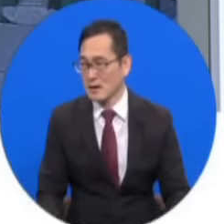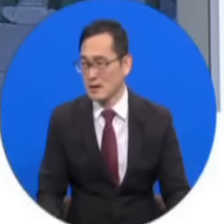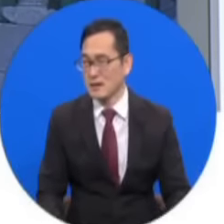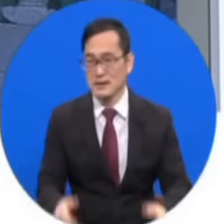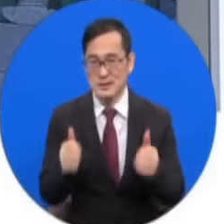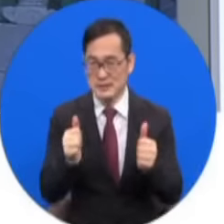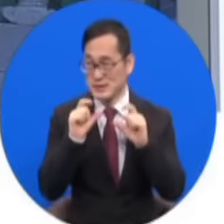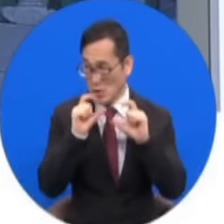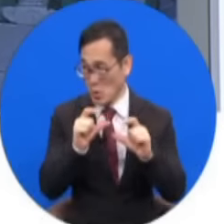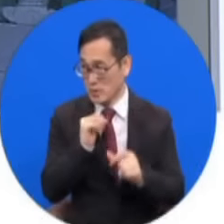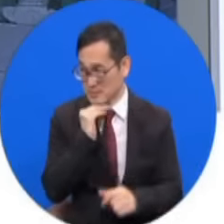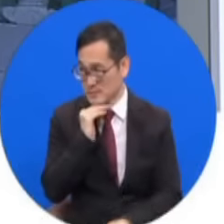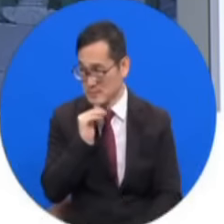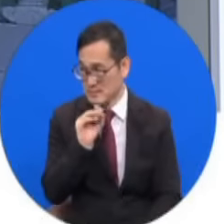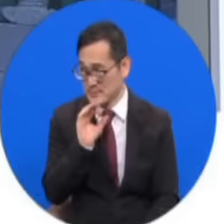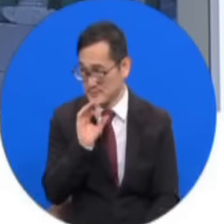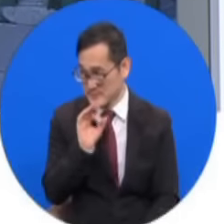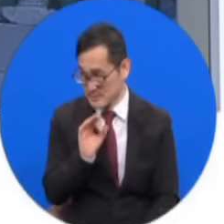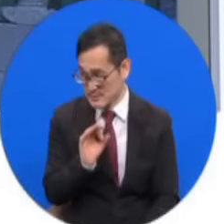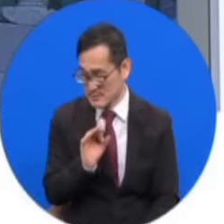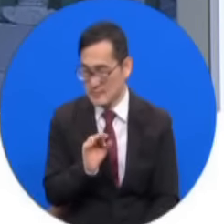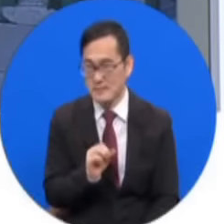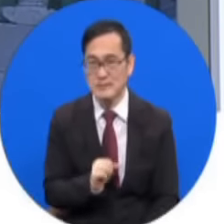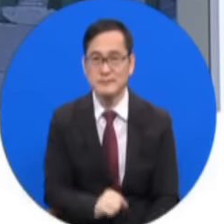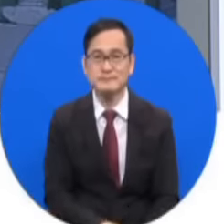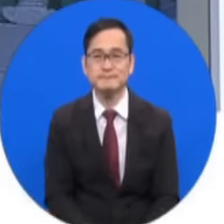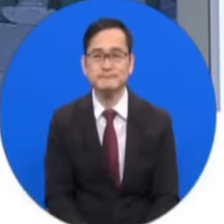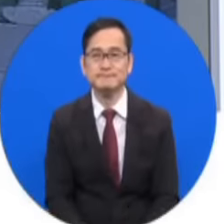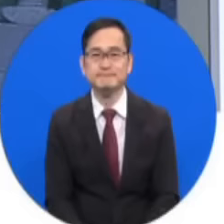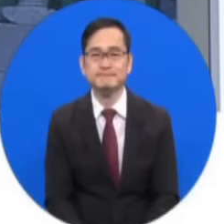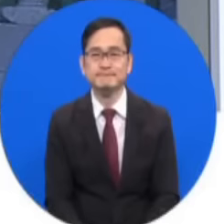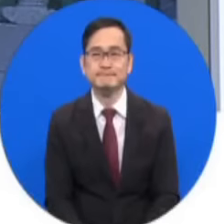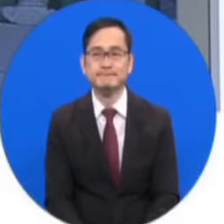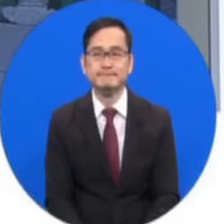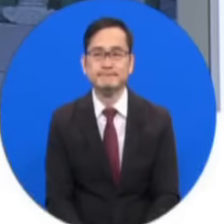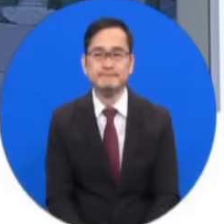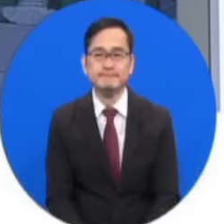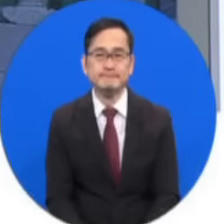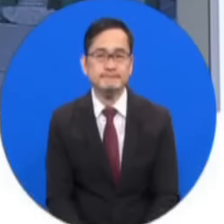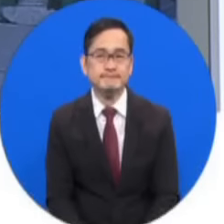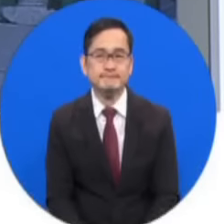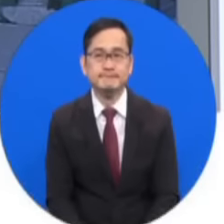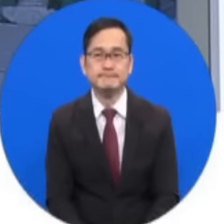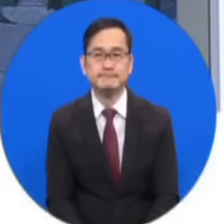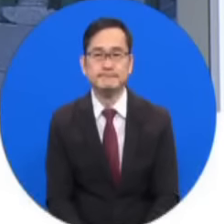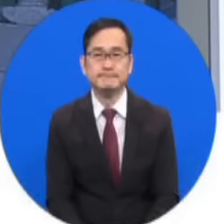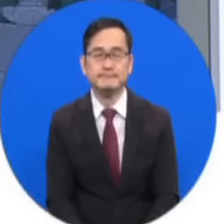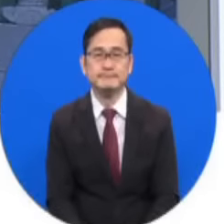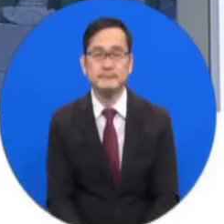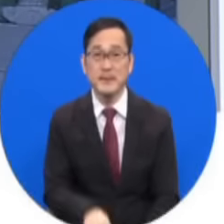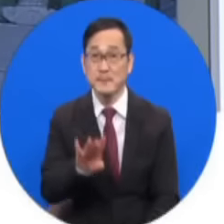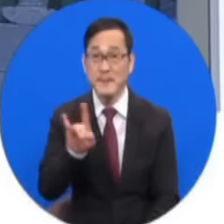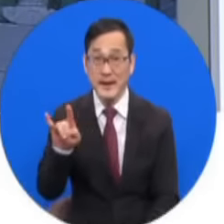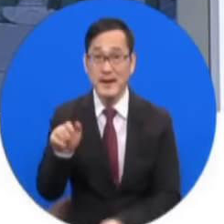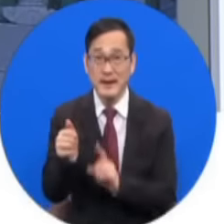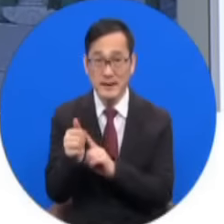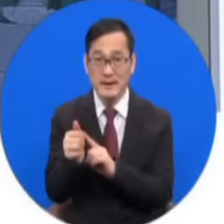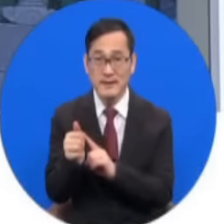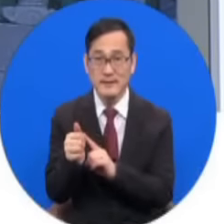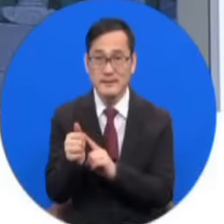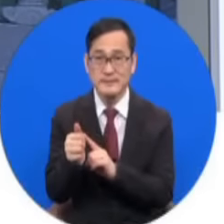어 의미로 전해 드리고 있습니다 베시가 30에서 한고을 포기했어요